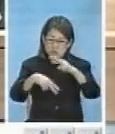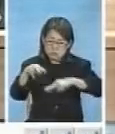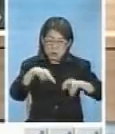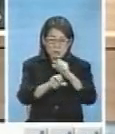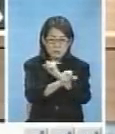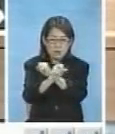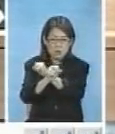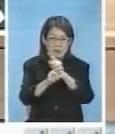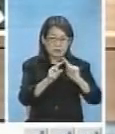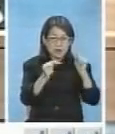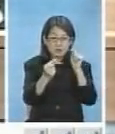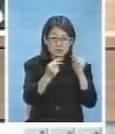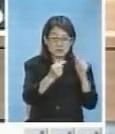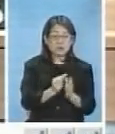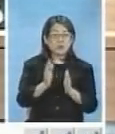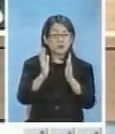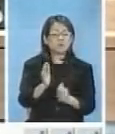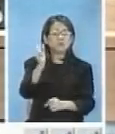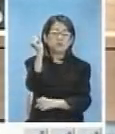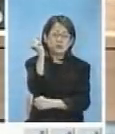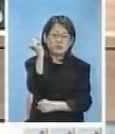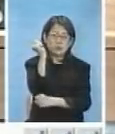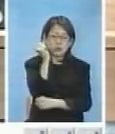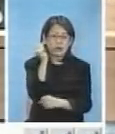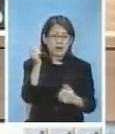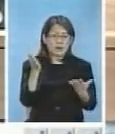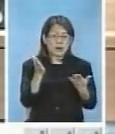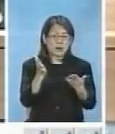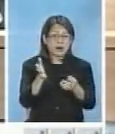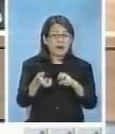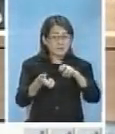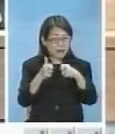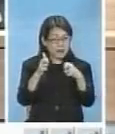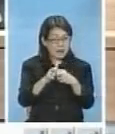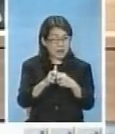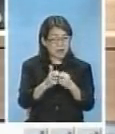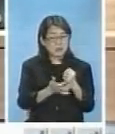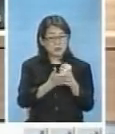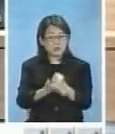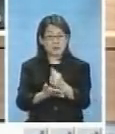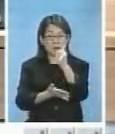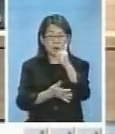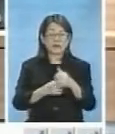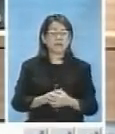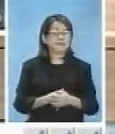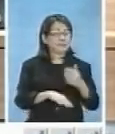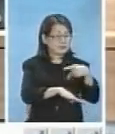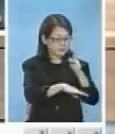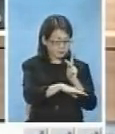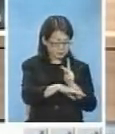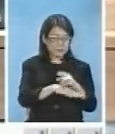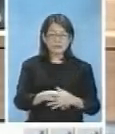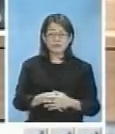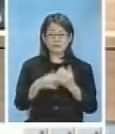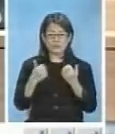คไม่มีเงินครับโรคคนยากคนจนโรคของพี่น้องเกษตรกรท่านประธานที่เคารพครับหากวันนี้ผมยุ